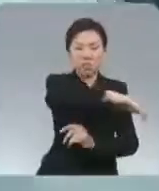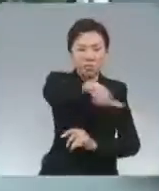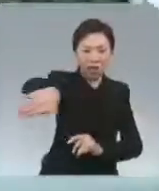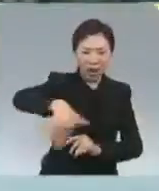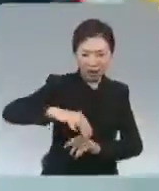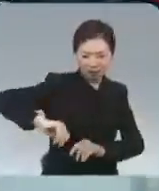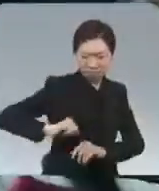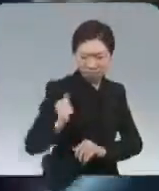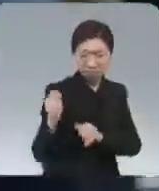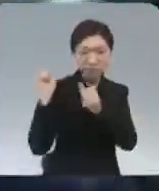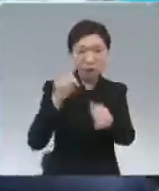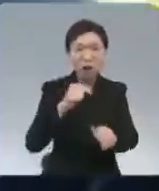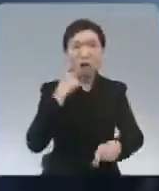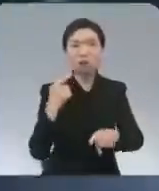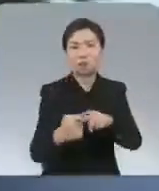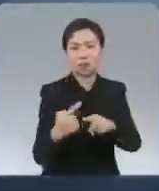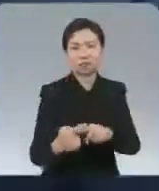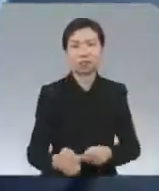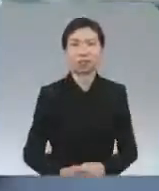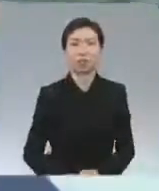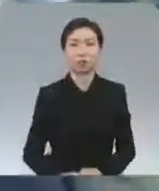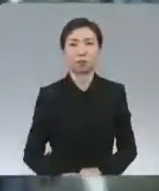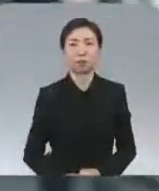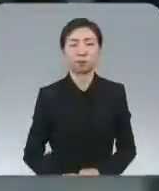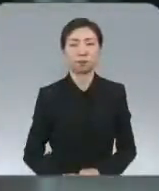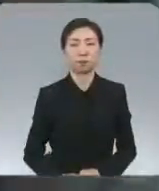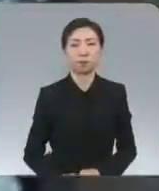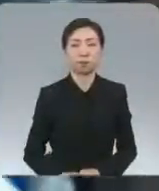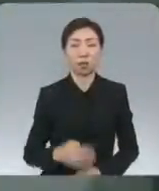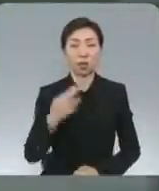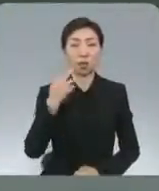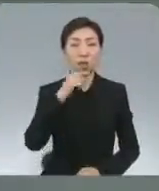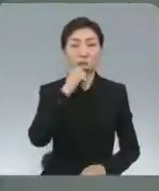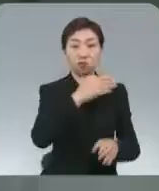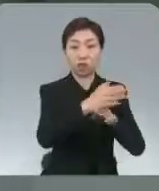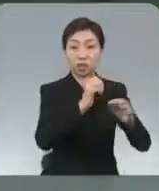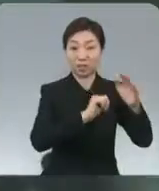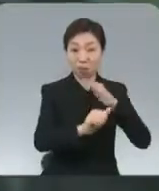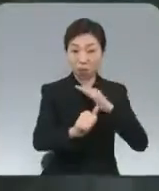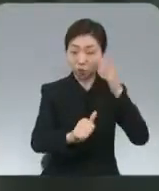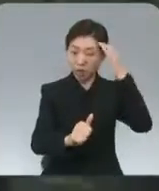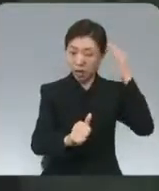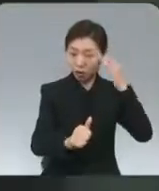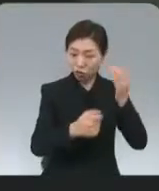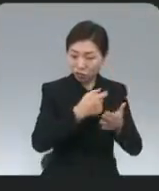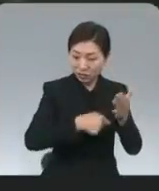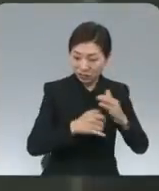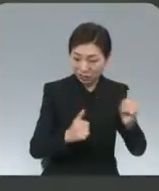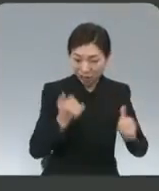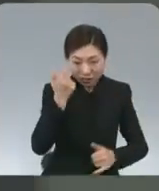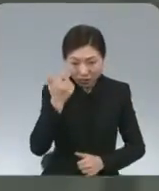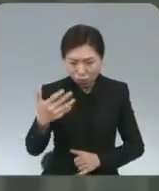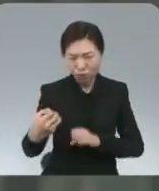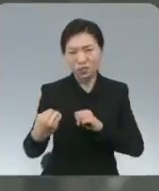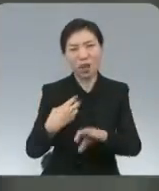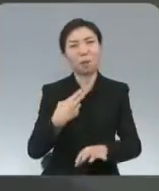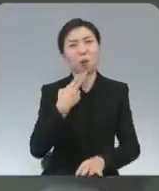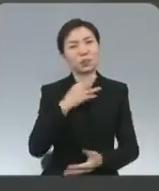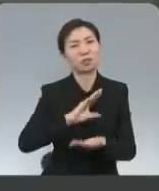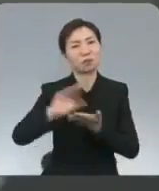て融和的な姿勢を示しましたが今年の演説は始終強行路線がはっきりとしていまし